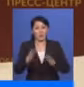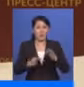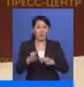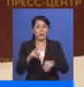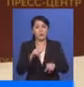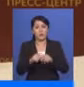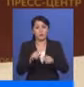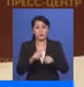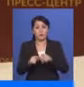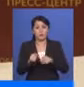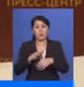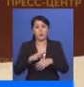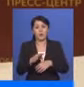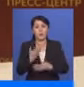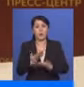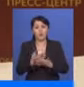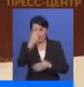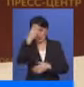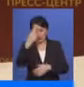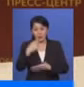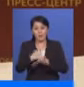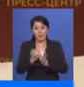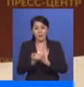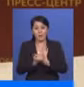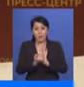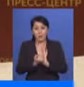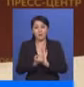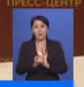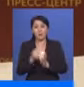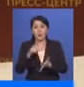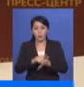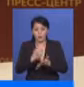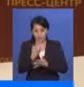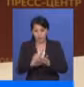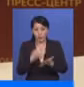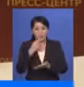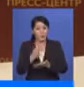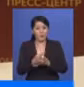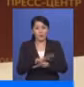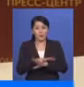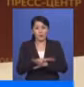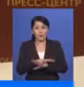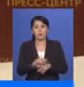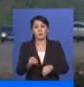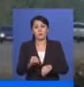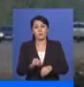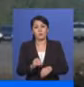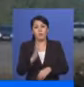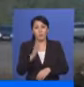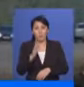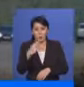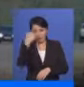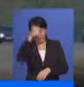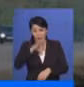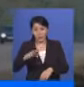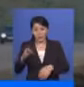тексеру жұмыстары жүргізілуде. Егер кінәлері дәлелденсе, лицензияларынан айрылып, жауапсыз компания ретінде қара тізімге кіреді. Биылғы жылға